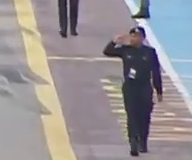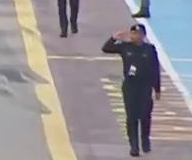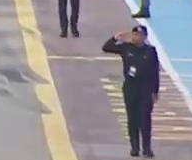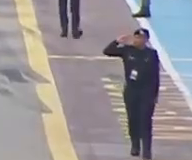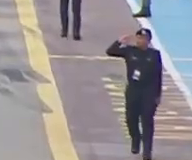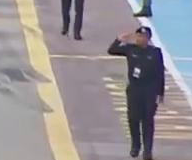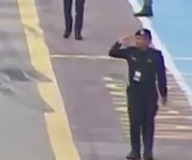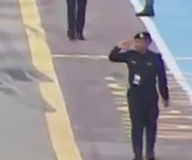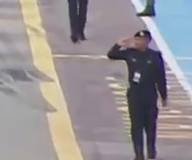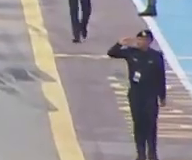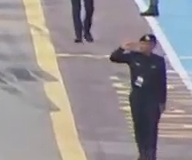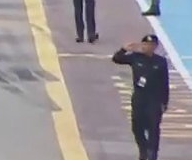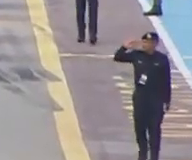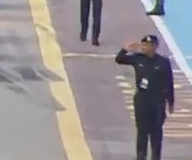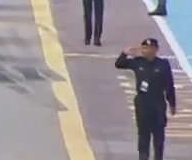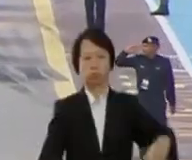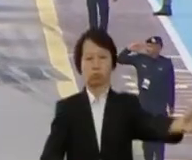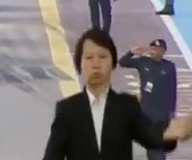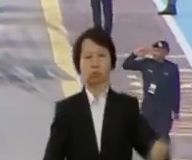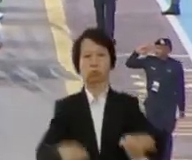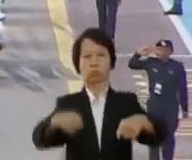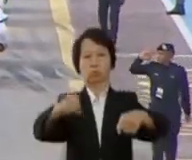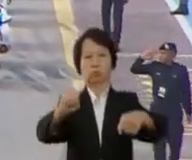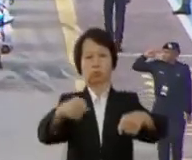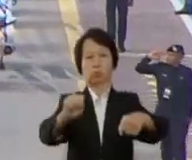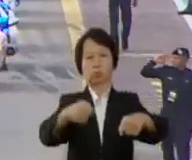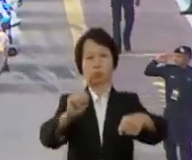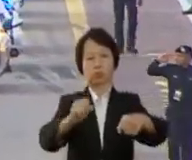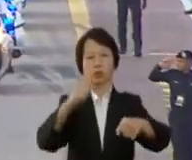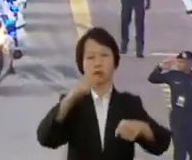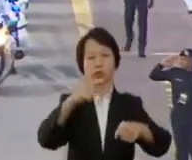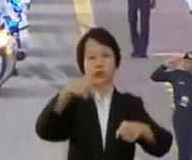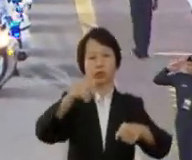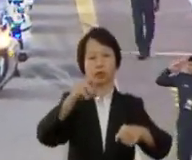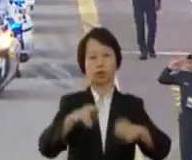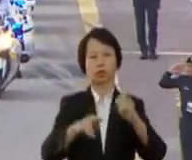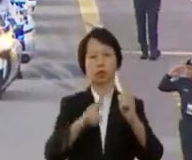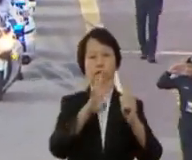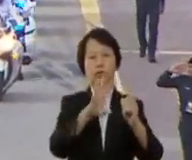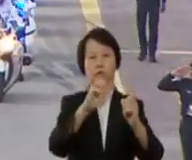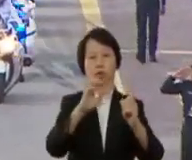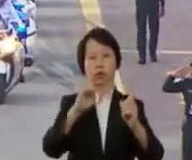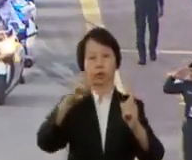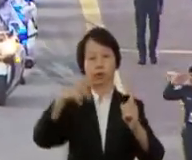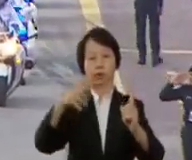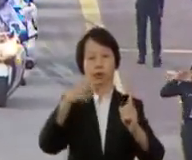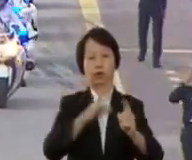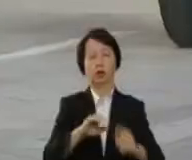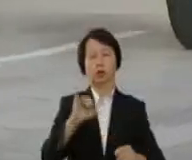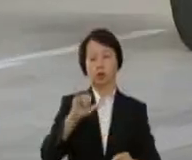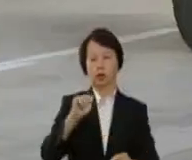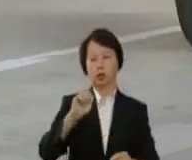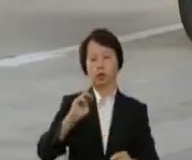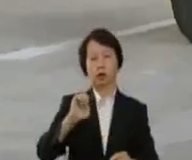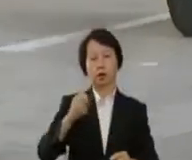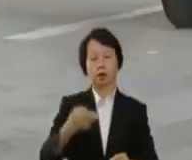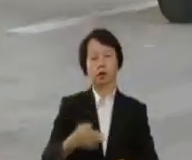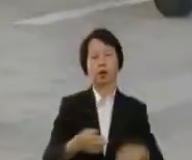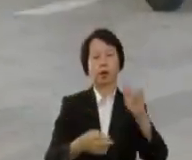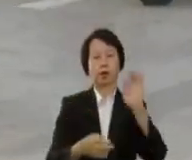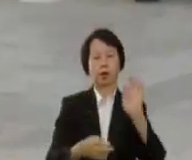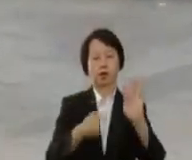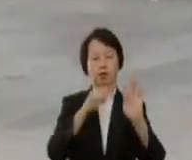Mendahului SF PDRM ialah motosikal Kawasaki GTR 1400P dan Yamaha